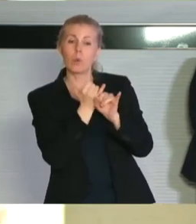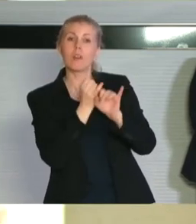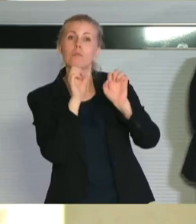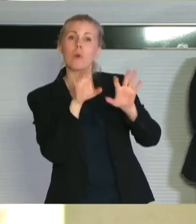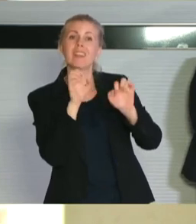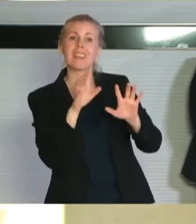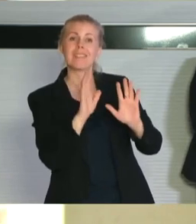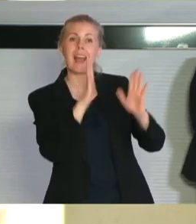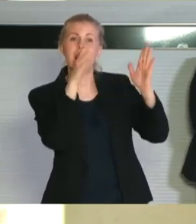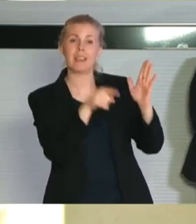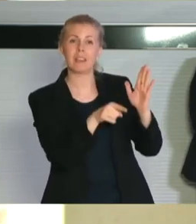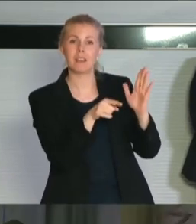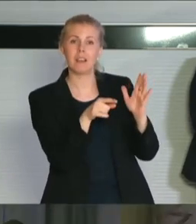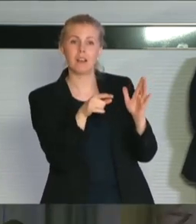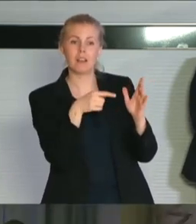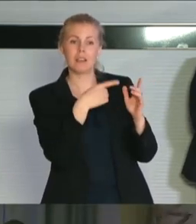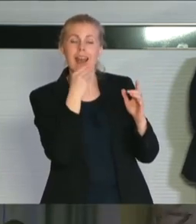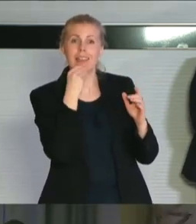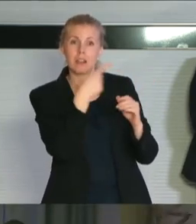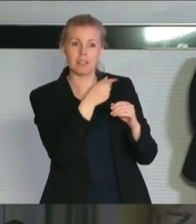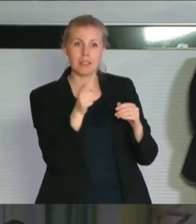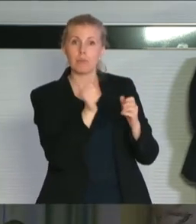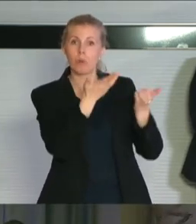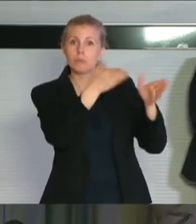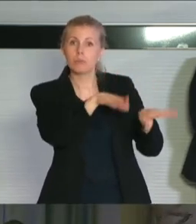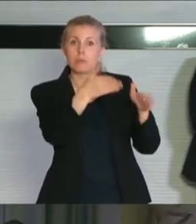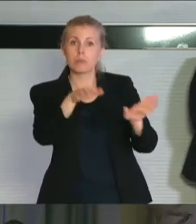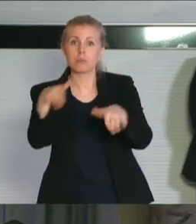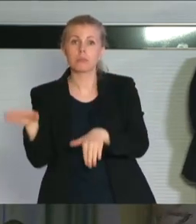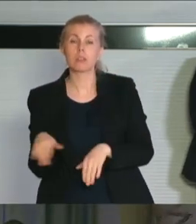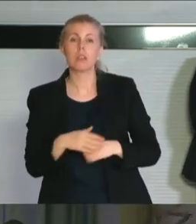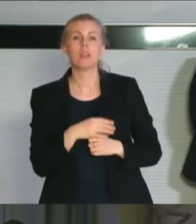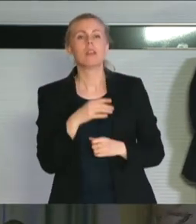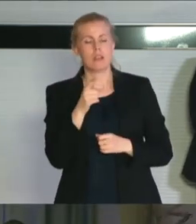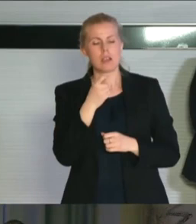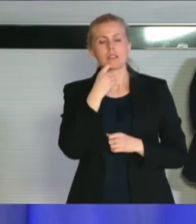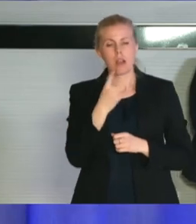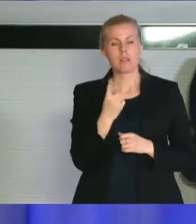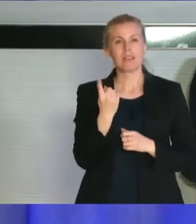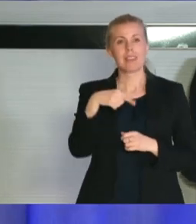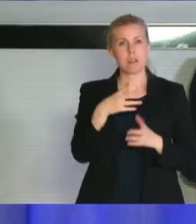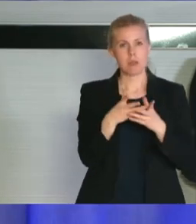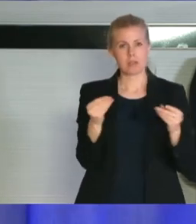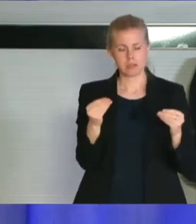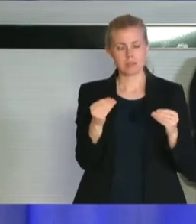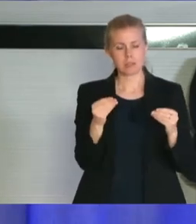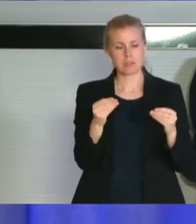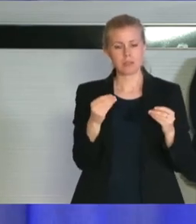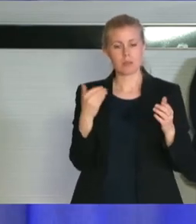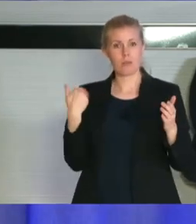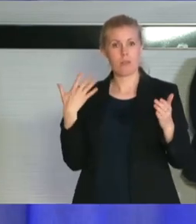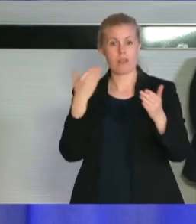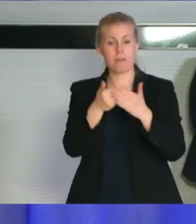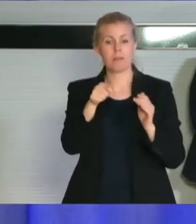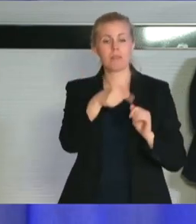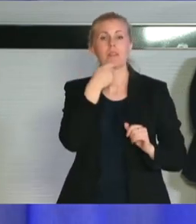sier muligens må legge ned? Men vi har varslet allerede 10. mars at i denne runden nå, mot denne fredagen, så